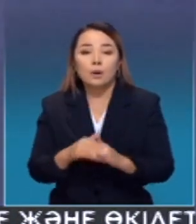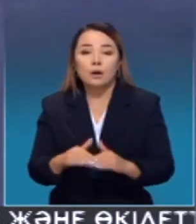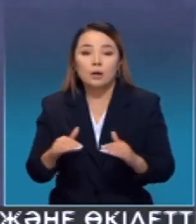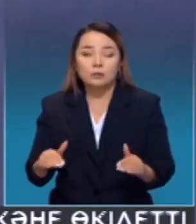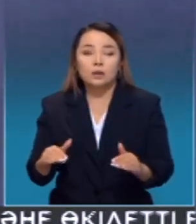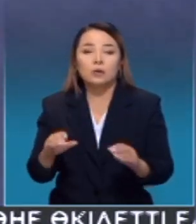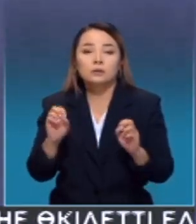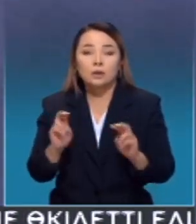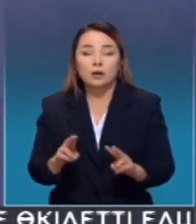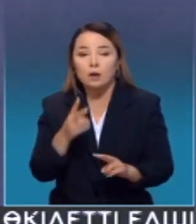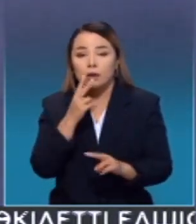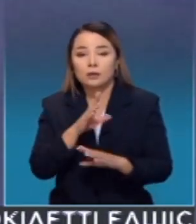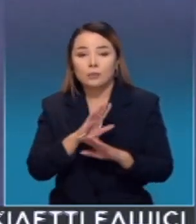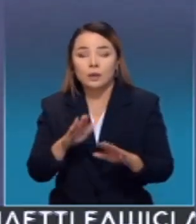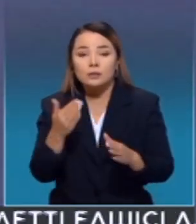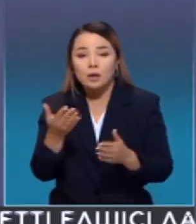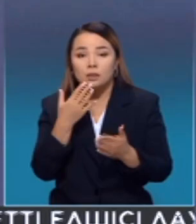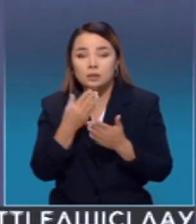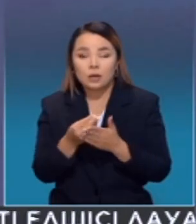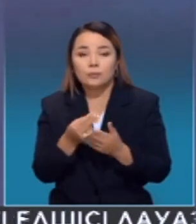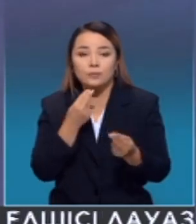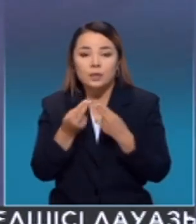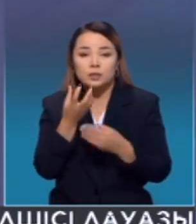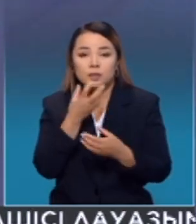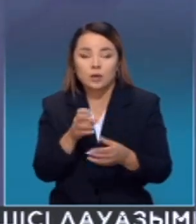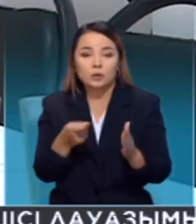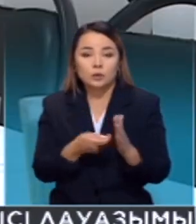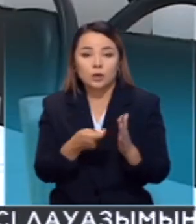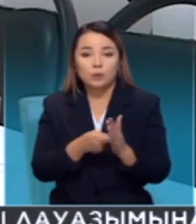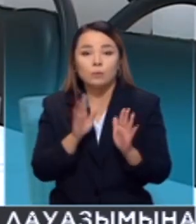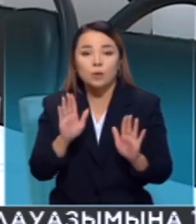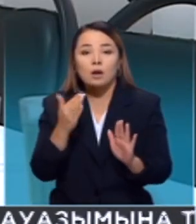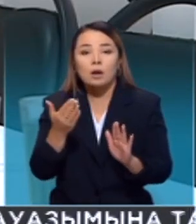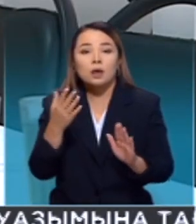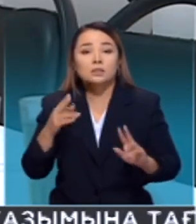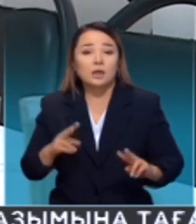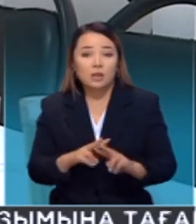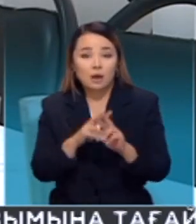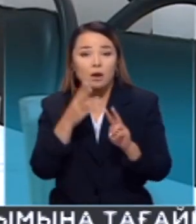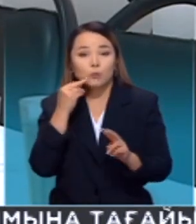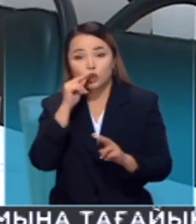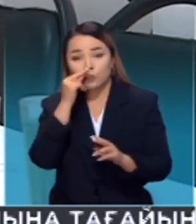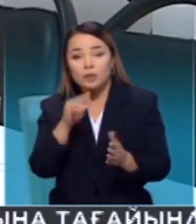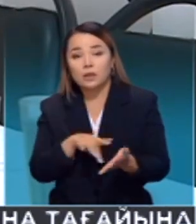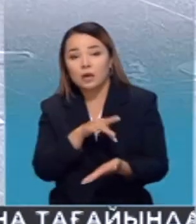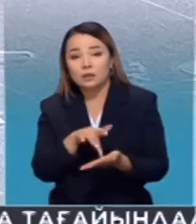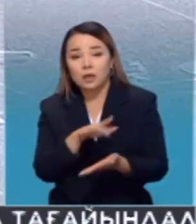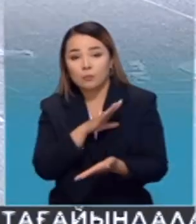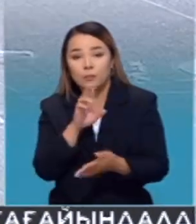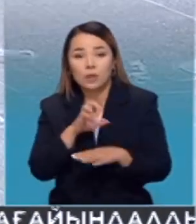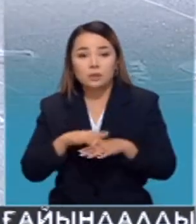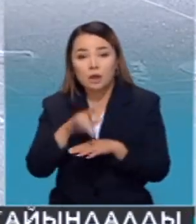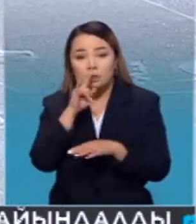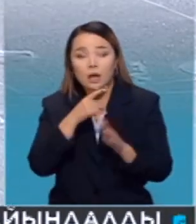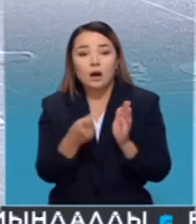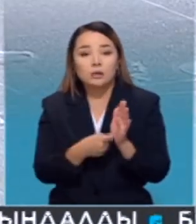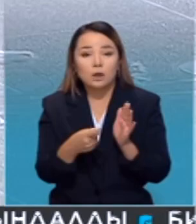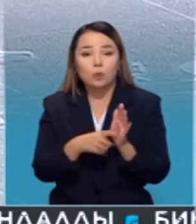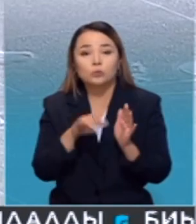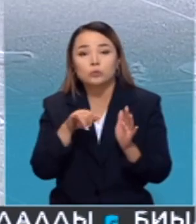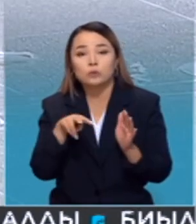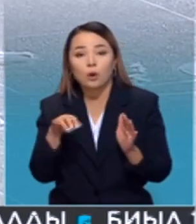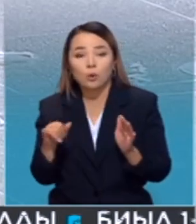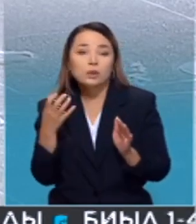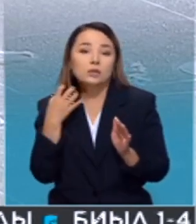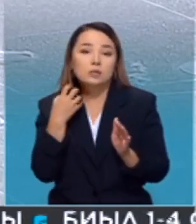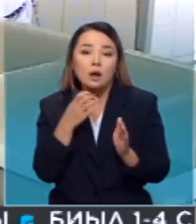әлеуметтік мәртебесіне қарамастан ыстық ас ішетін болады. Бұған дейін тек Астана, Алматы, Шымкент қалалары мен Батыс Қазақстан, Қарағанды,